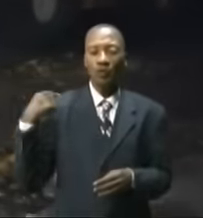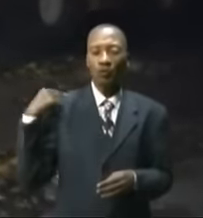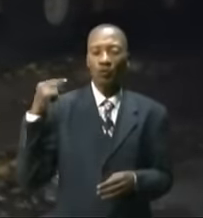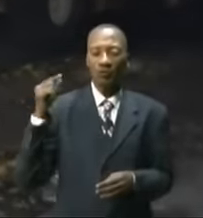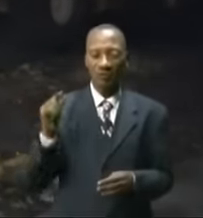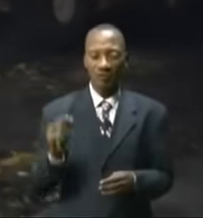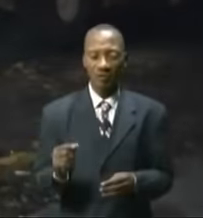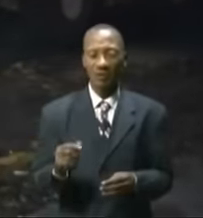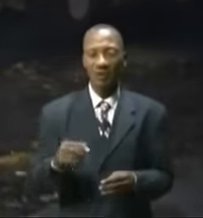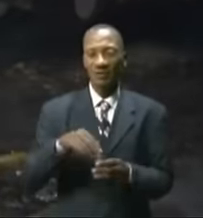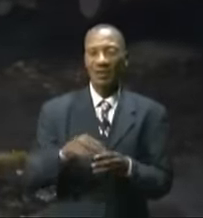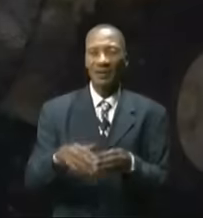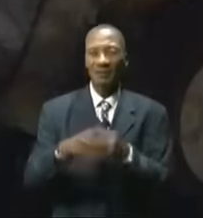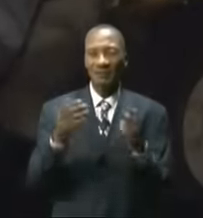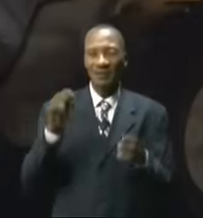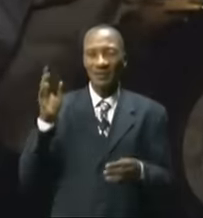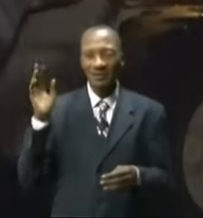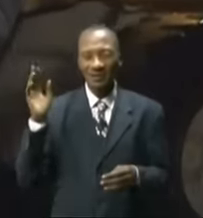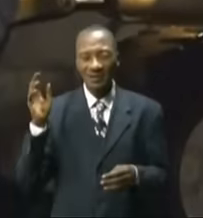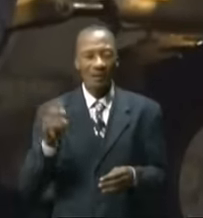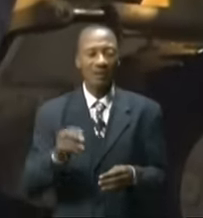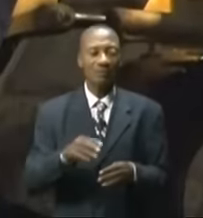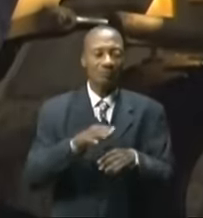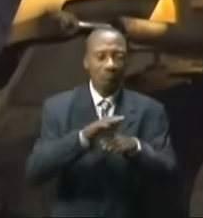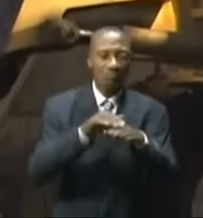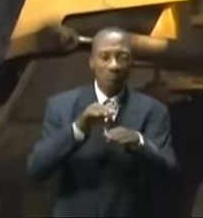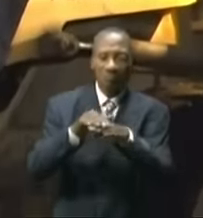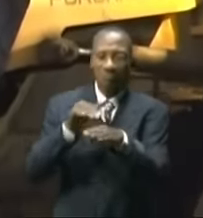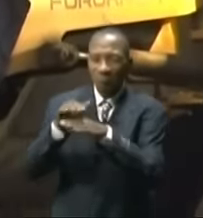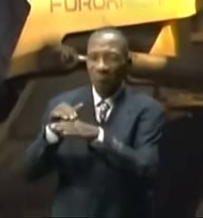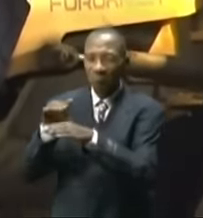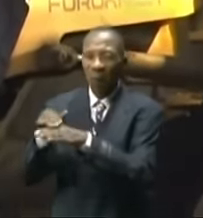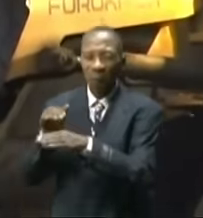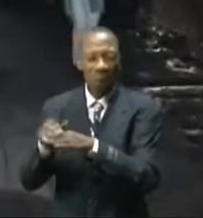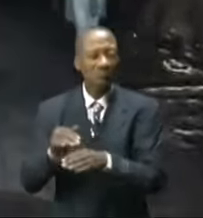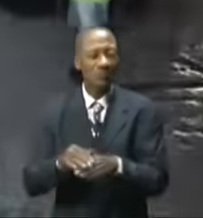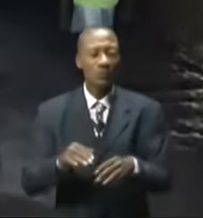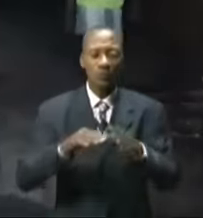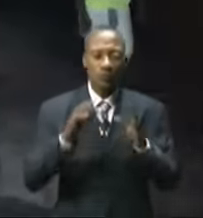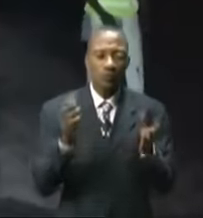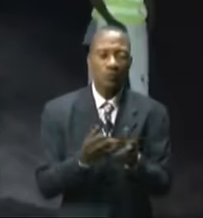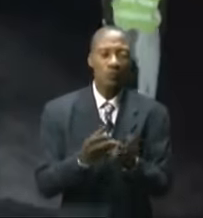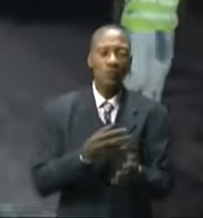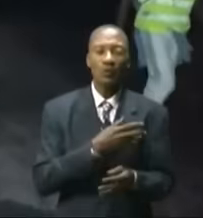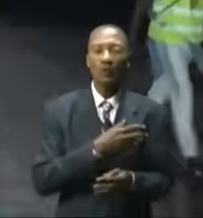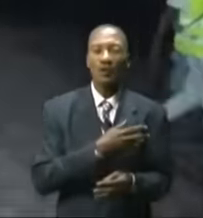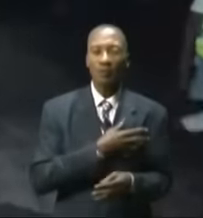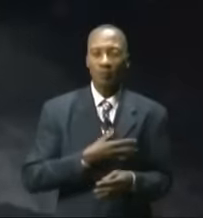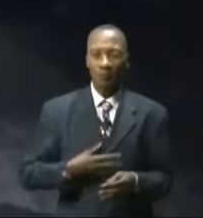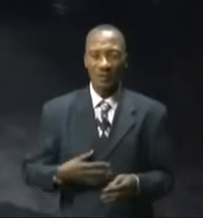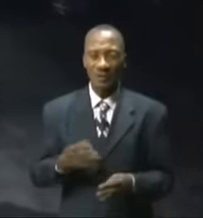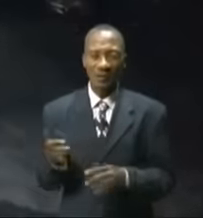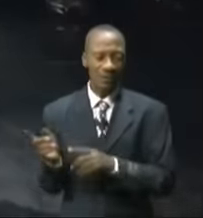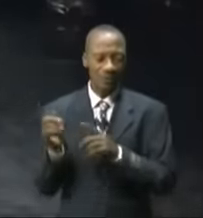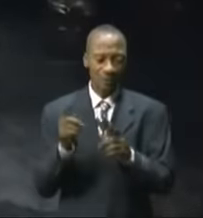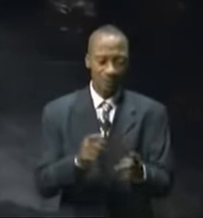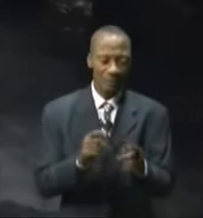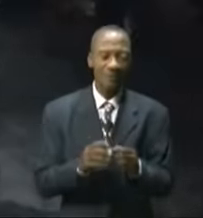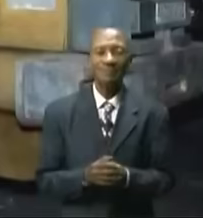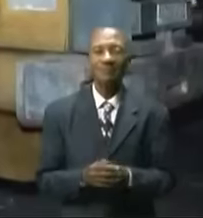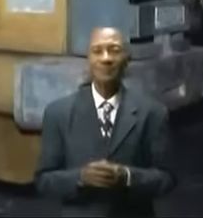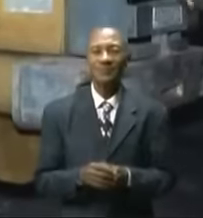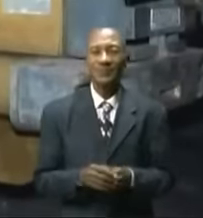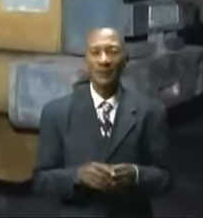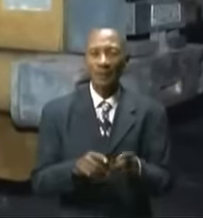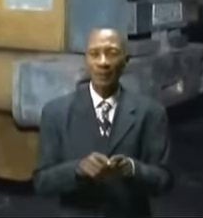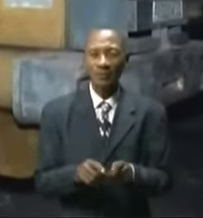les bourgmestres. Le cas de celui de Ndjili, Papimbumba Ngaliema, qui a déployé tard dans la nuit ses équipes à travers la